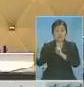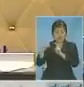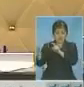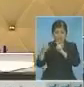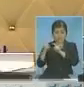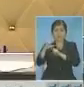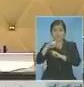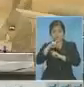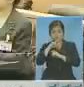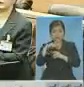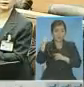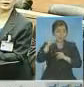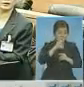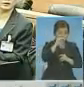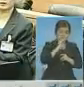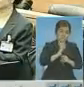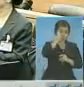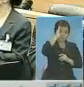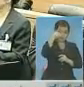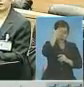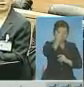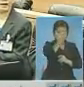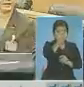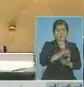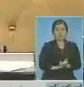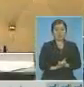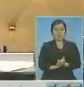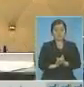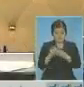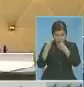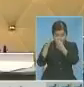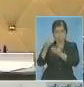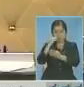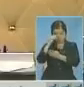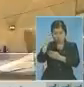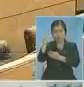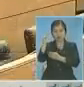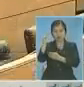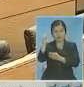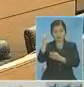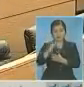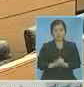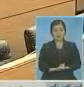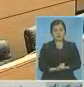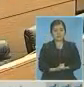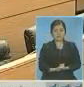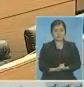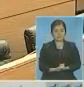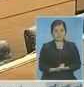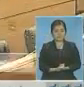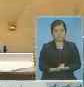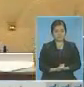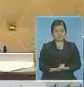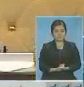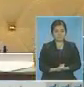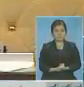มก็เลยให้ท่านมณพรยังไม่เสียเวลาให้พูดไปก่อนแต่ผมให้สิทธิ์อยู่แล้วผมให้สิทธิ์ท่านรังสีมาอยู่แล้วที่ถ้าพูดก็ให้สิทธิ์อยู่แล้ว